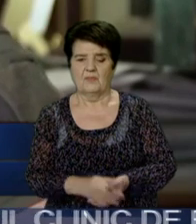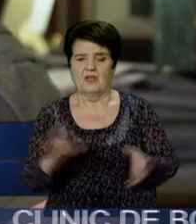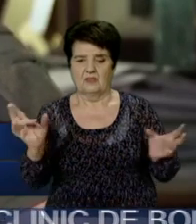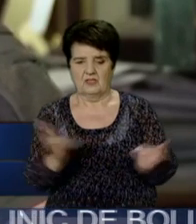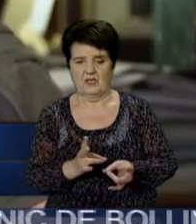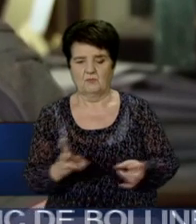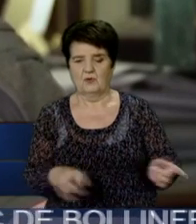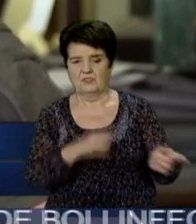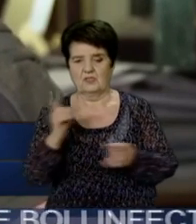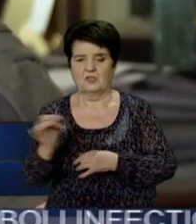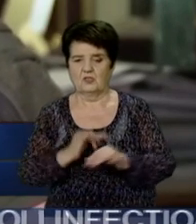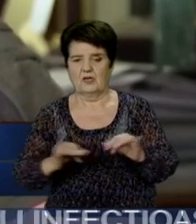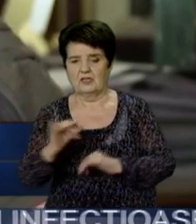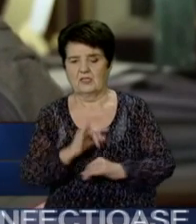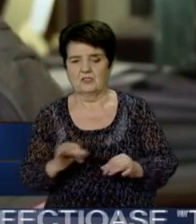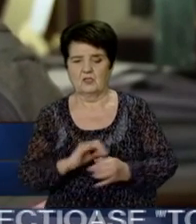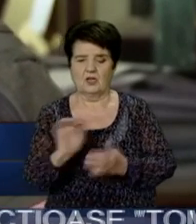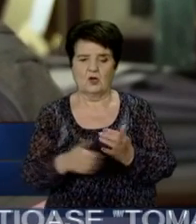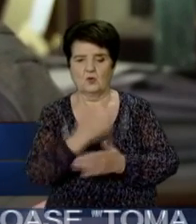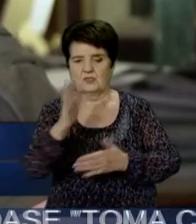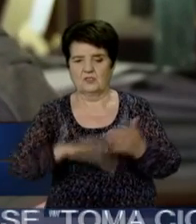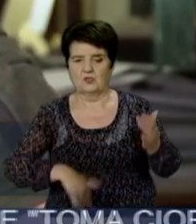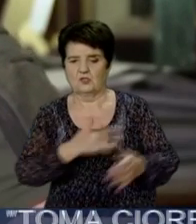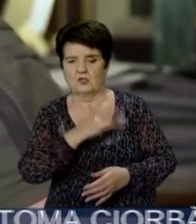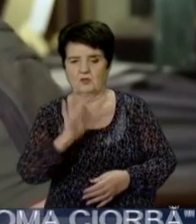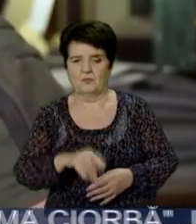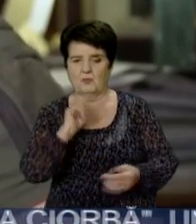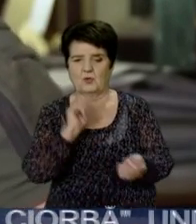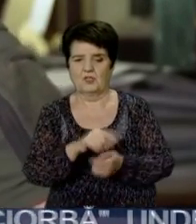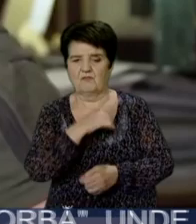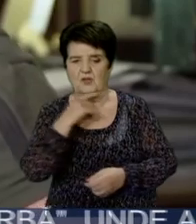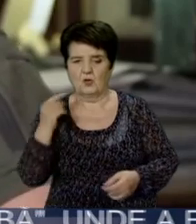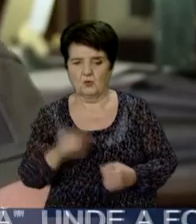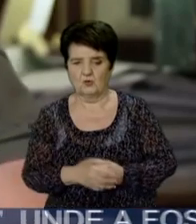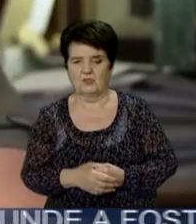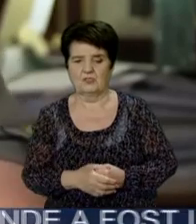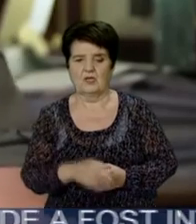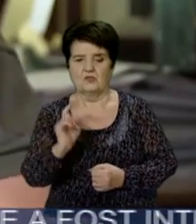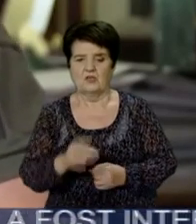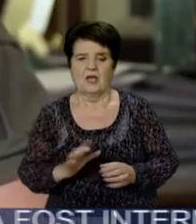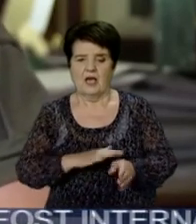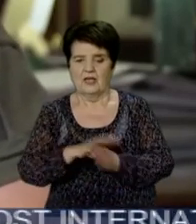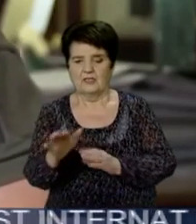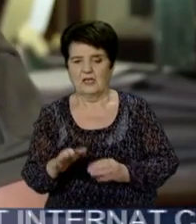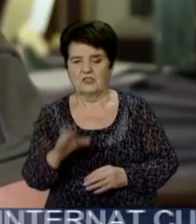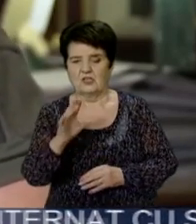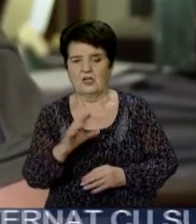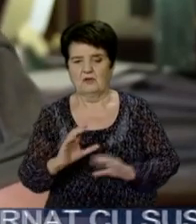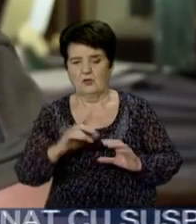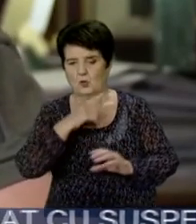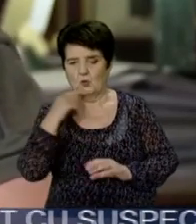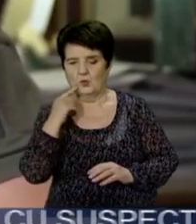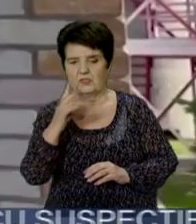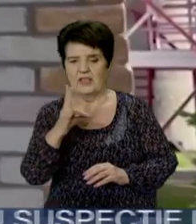Trebuie să trecem de la discuții și apeluri la noi sancțiuni dure împotriva Rusiei, împotriva Rosatom și a întregii industrii nucleare a statului